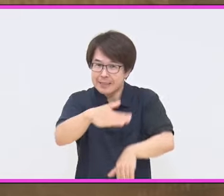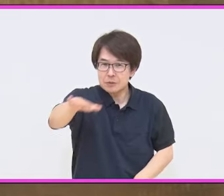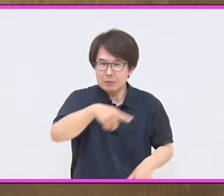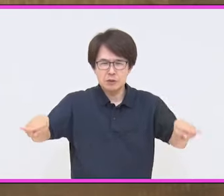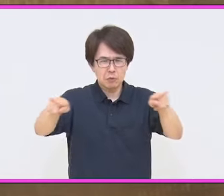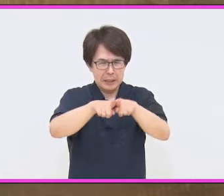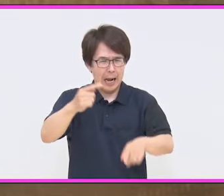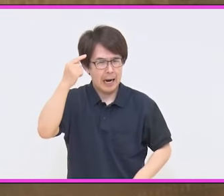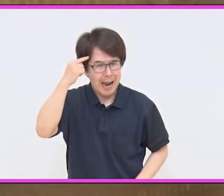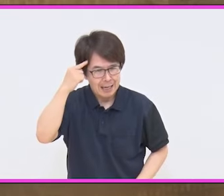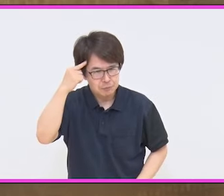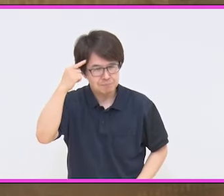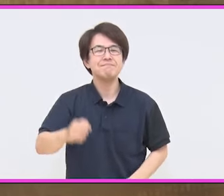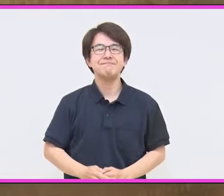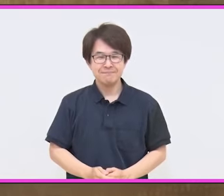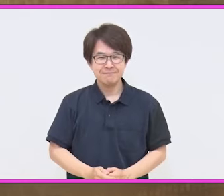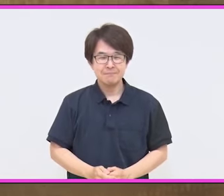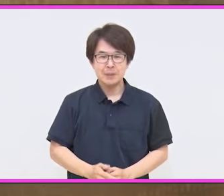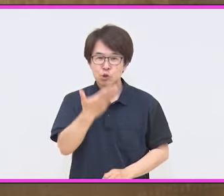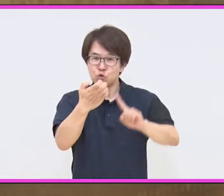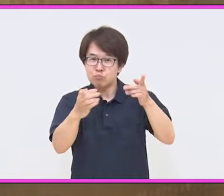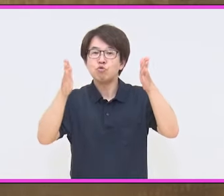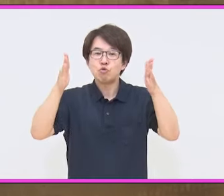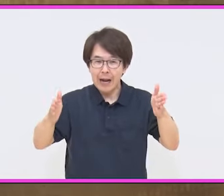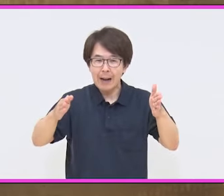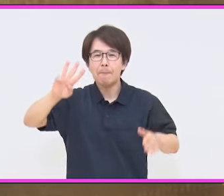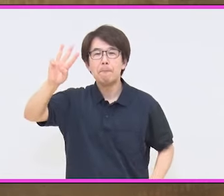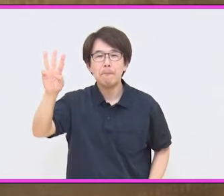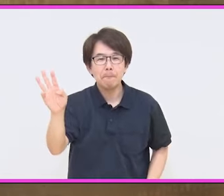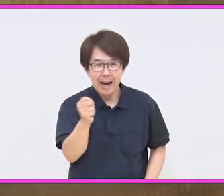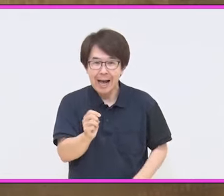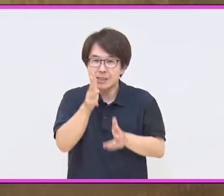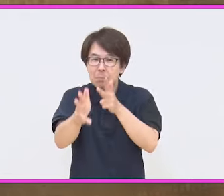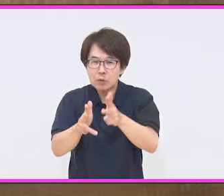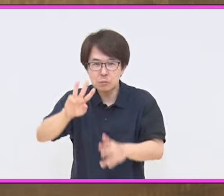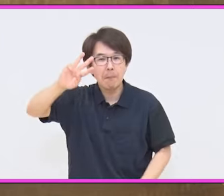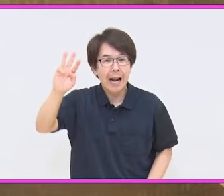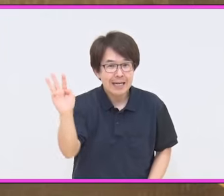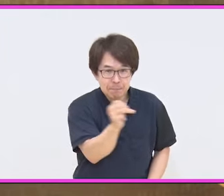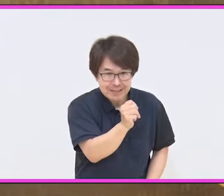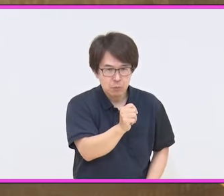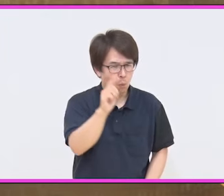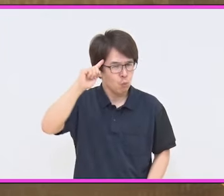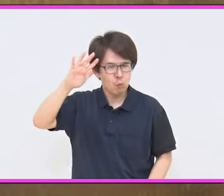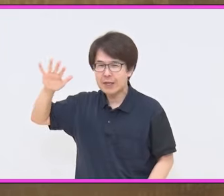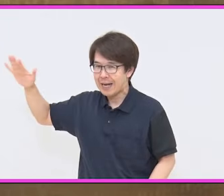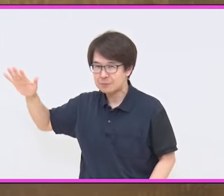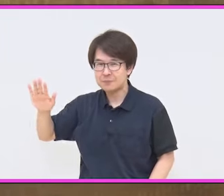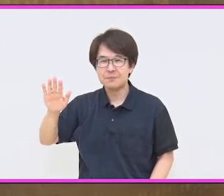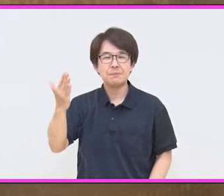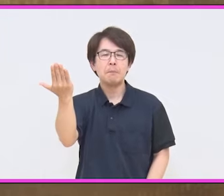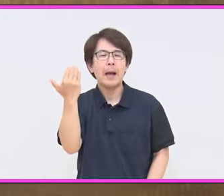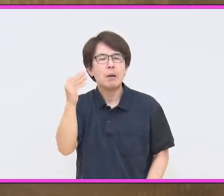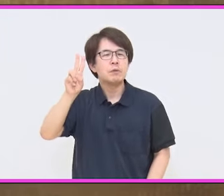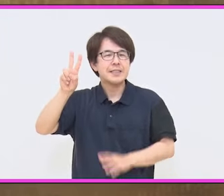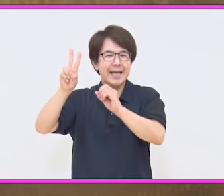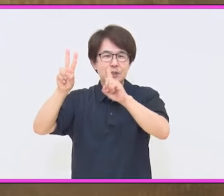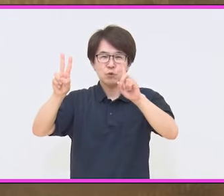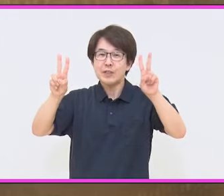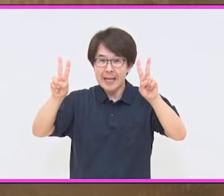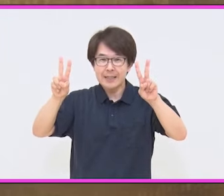90分のセッションを通してパラスポーツ、パラリンピックのこれまでを振り返るとともに、 2012年のロンドン大会を受けて、